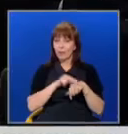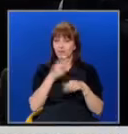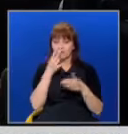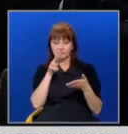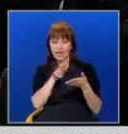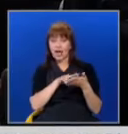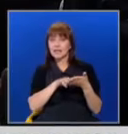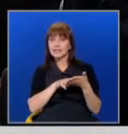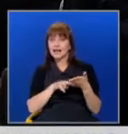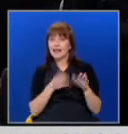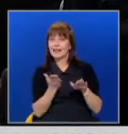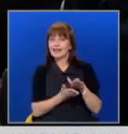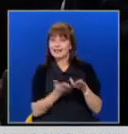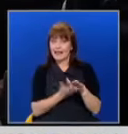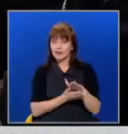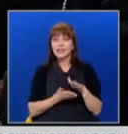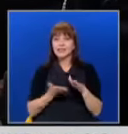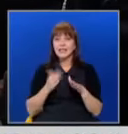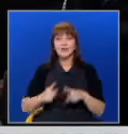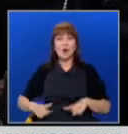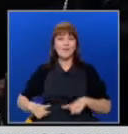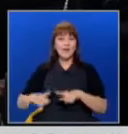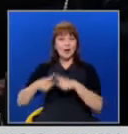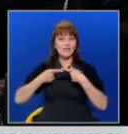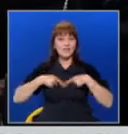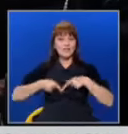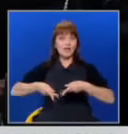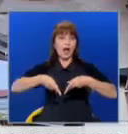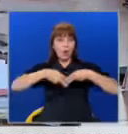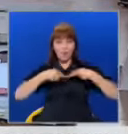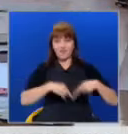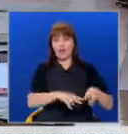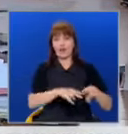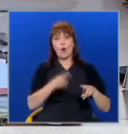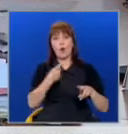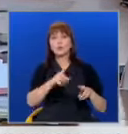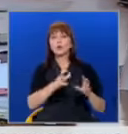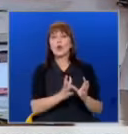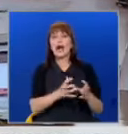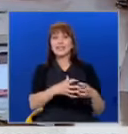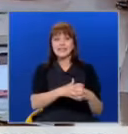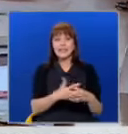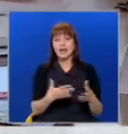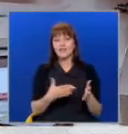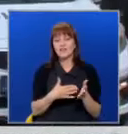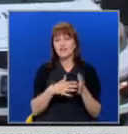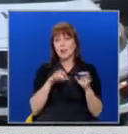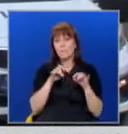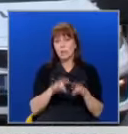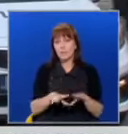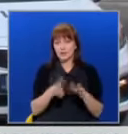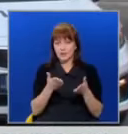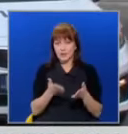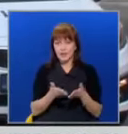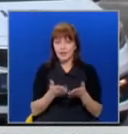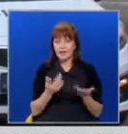разгледа делото, след като Върховният касационен съд го върна за повторно разглеждане от друг състав заради допуснати пропуски в процеса.